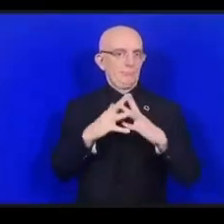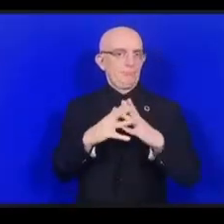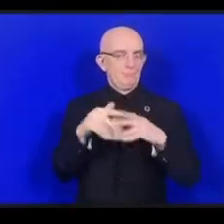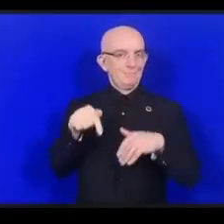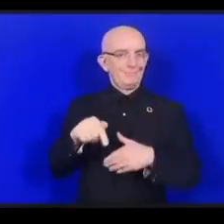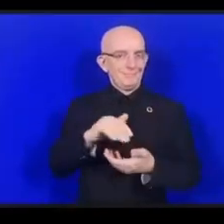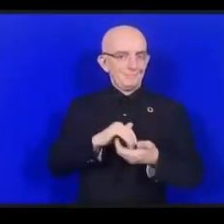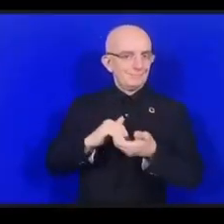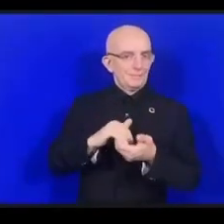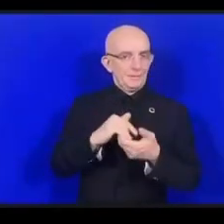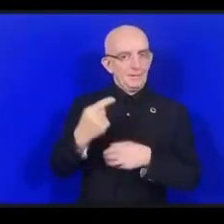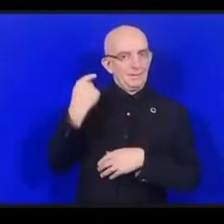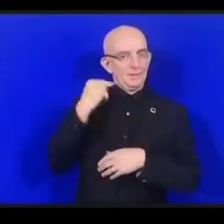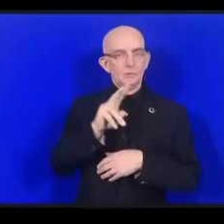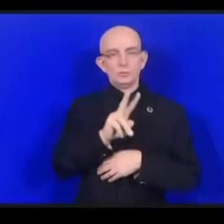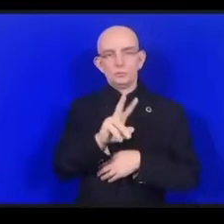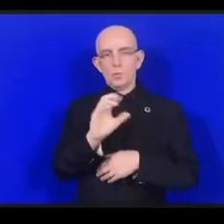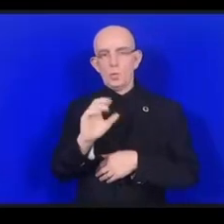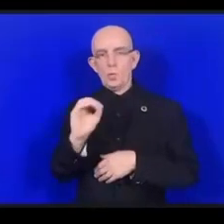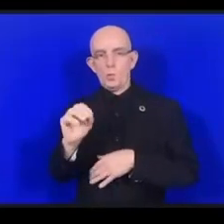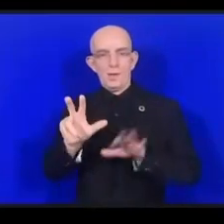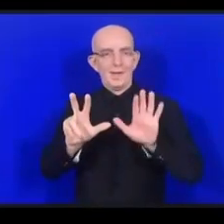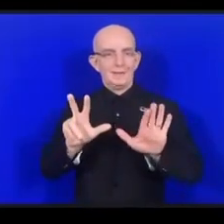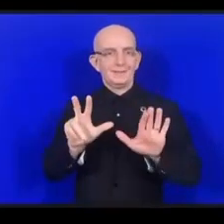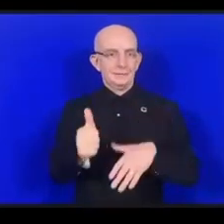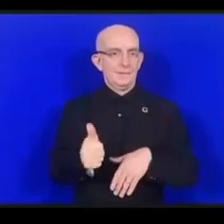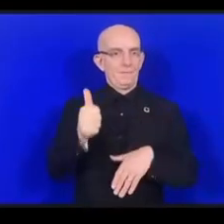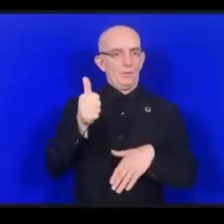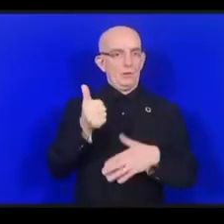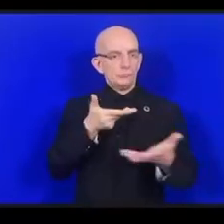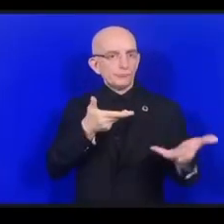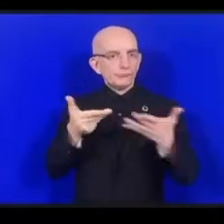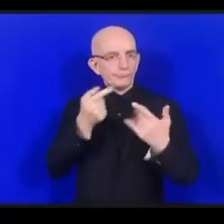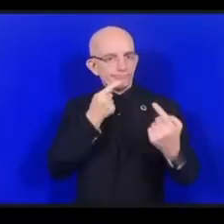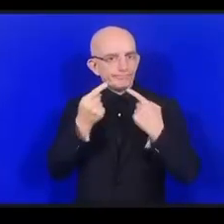开始讲这个事情，然后到2018年